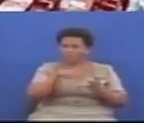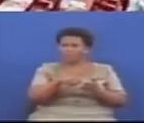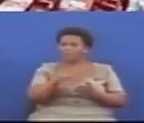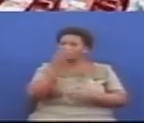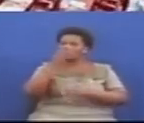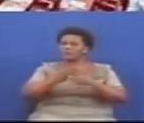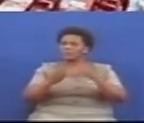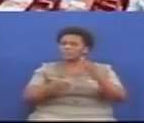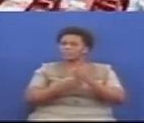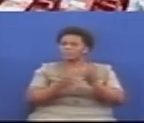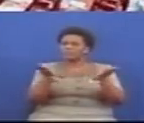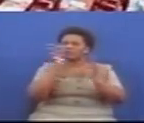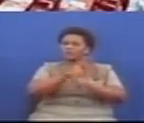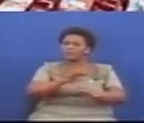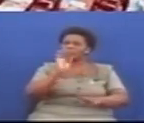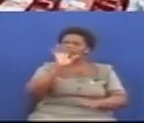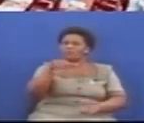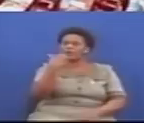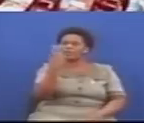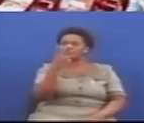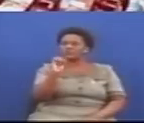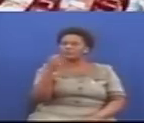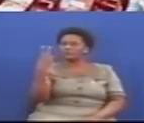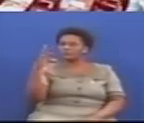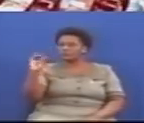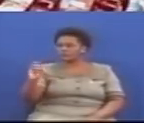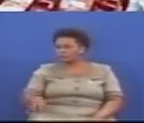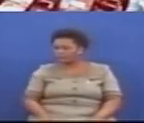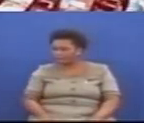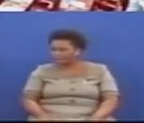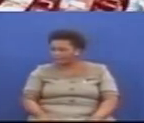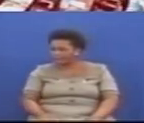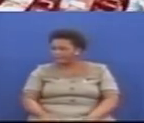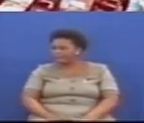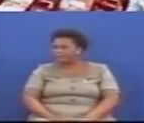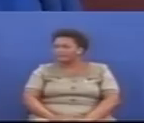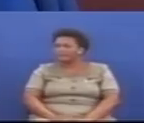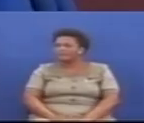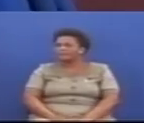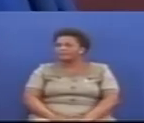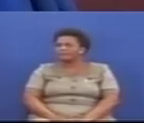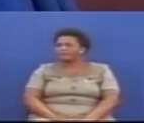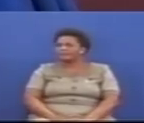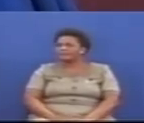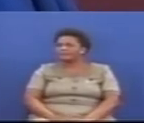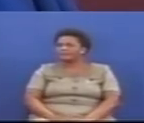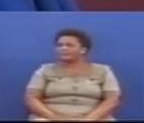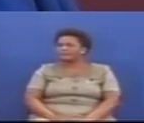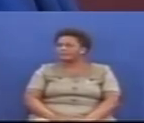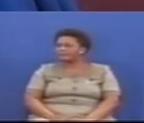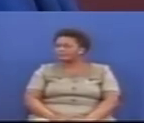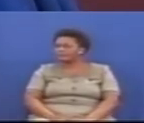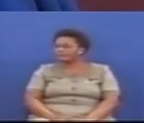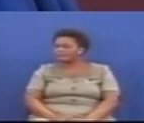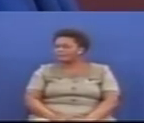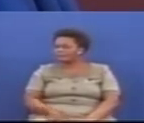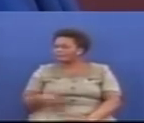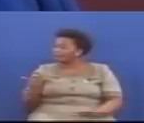Muuliza swali ameshakuja. Mheshimiwa Agnes, uliza swali lako